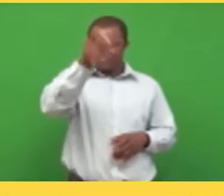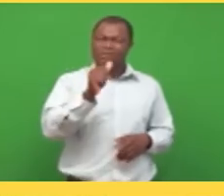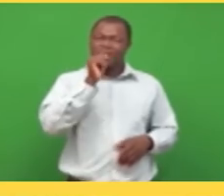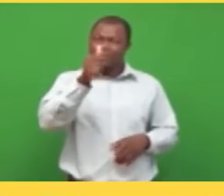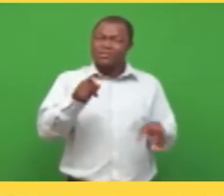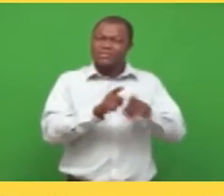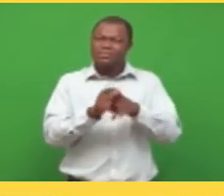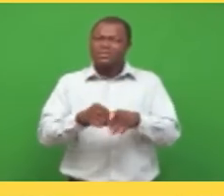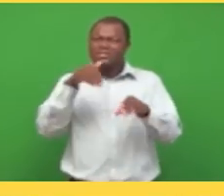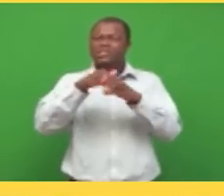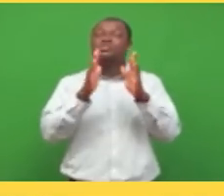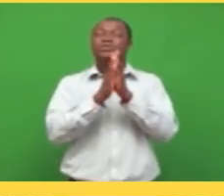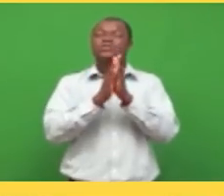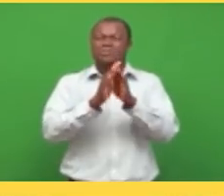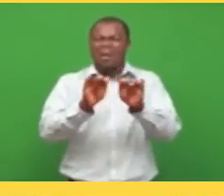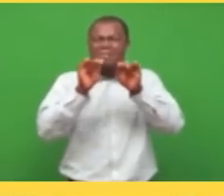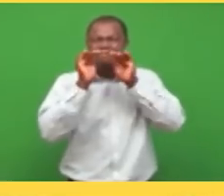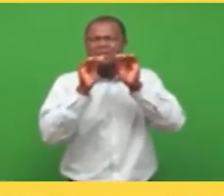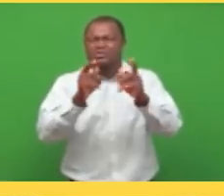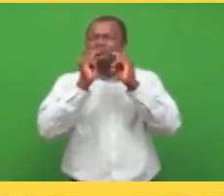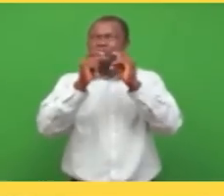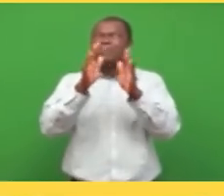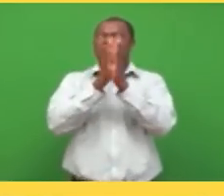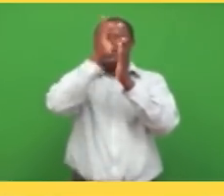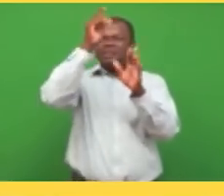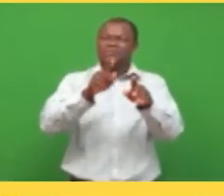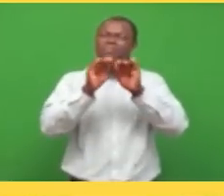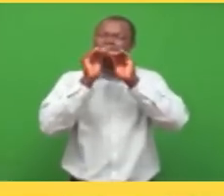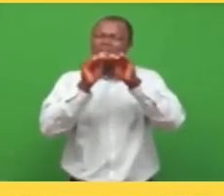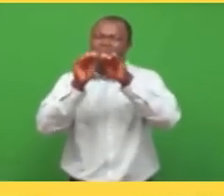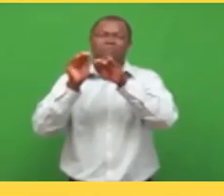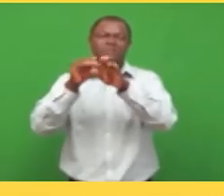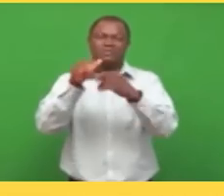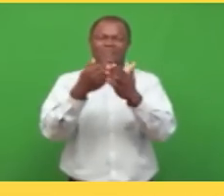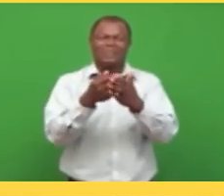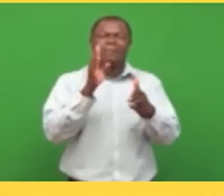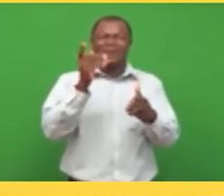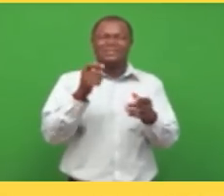nyangwe akaparidzirwa sei. Munhu iye anotoda toti